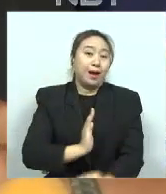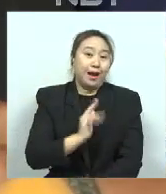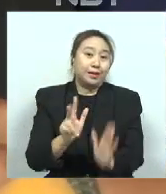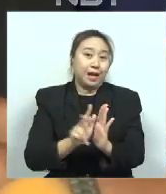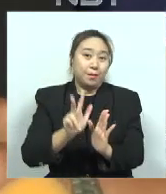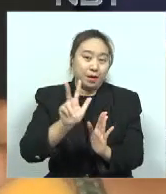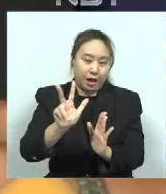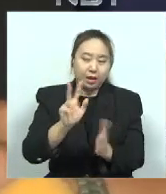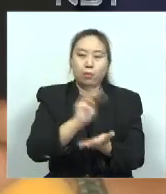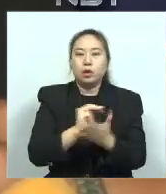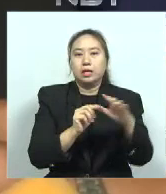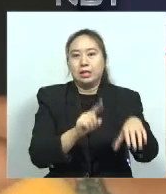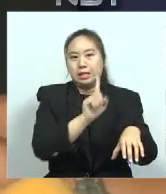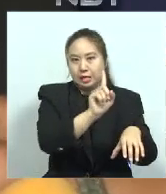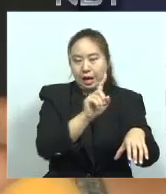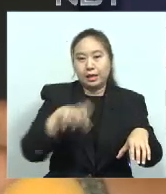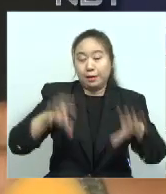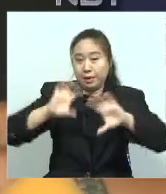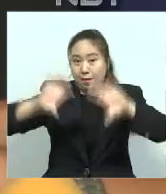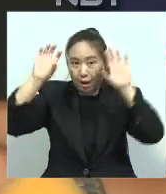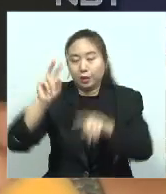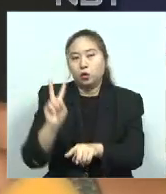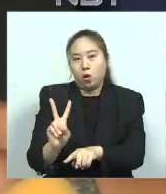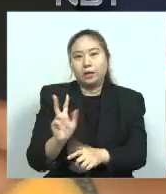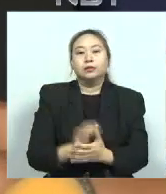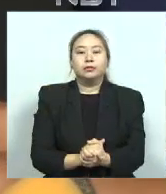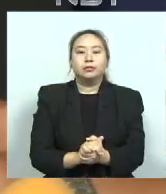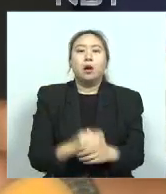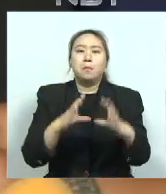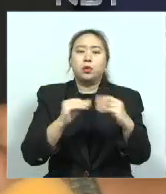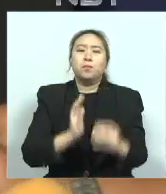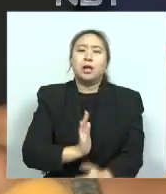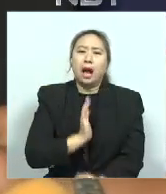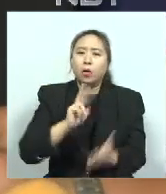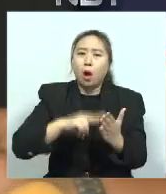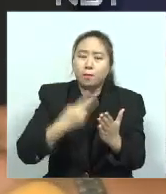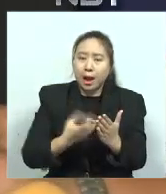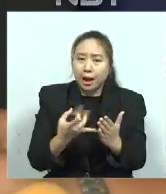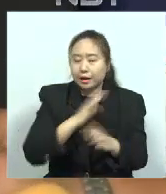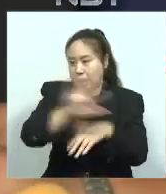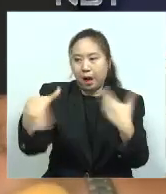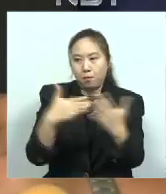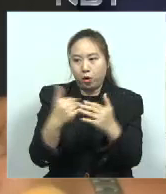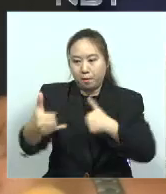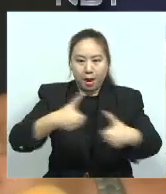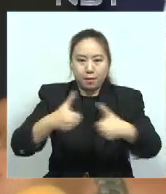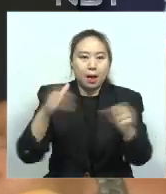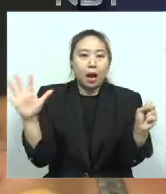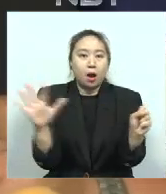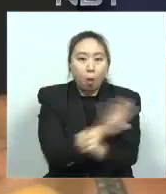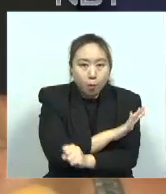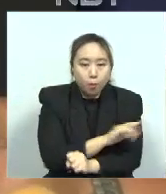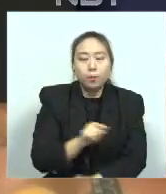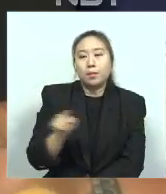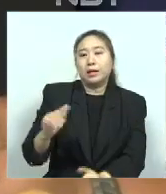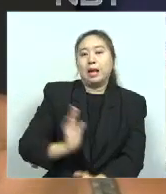ป่าลอยต่อ1ครั้งที่ทำเนียบรัฐบาล2ครั้งคำว่าประชุมทางการคือเต็มคณะหมดส่วนประชุมไม่เป็นทางการอีก